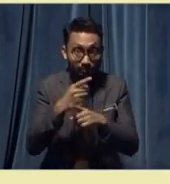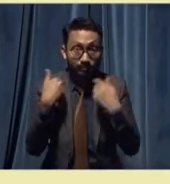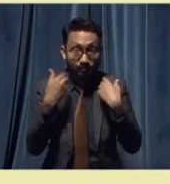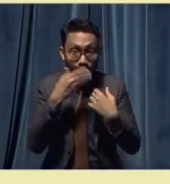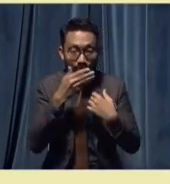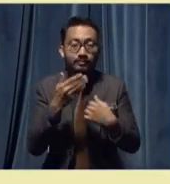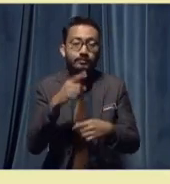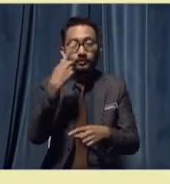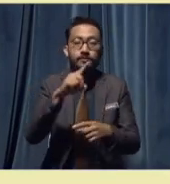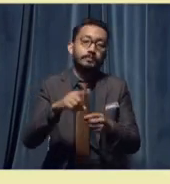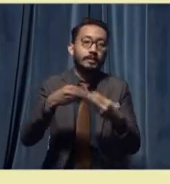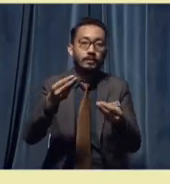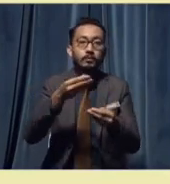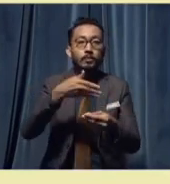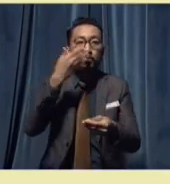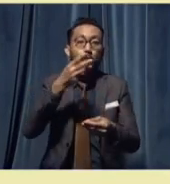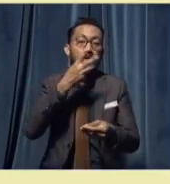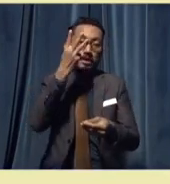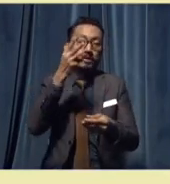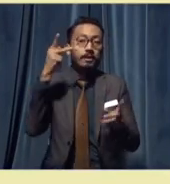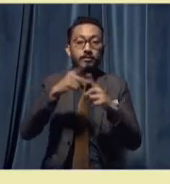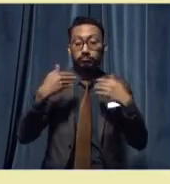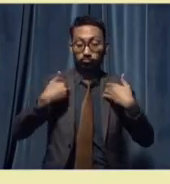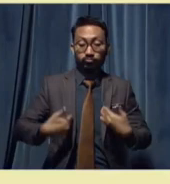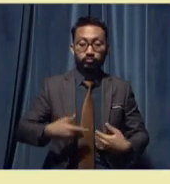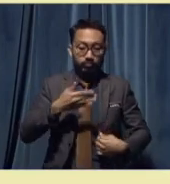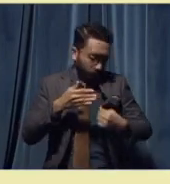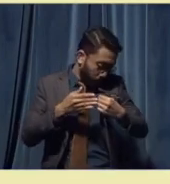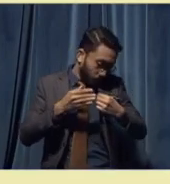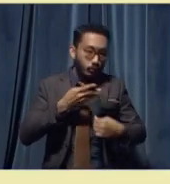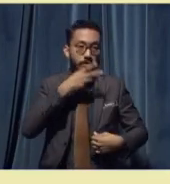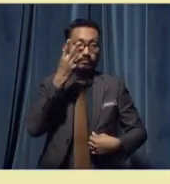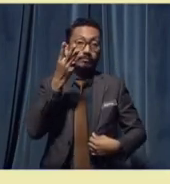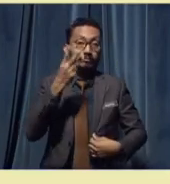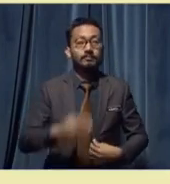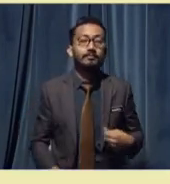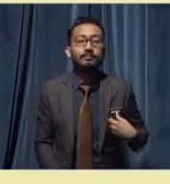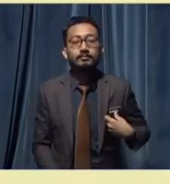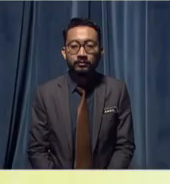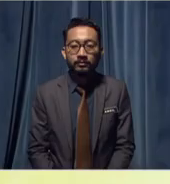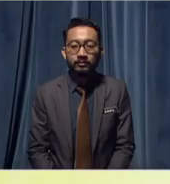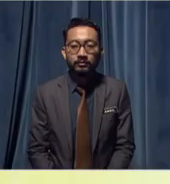yang wangi kepada deterjen dan juga pakaian.